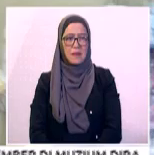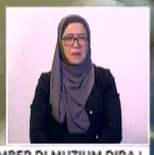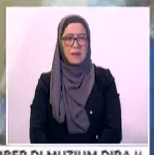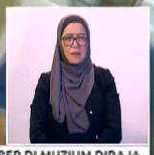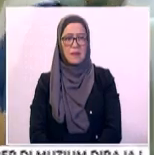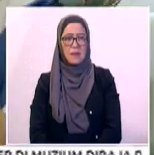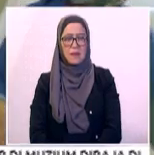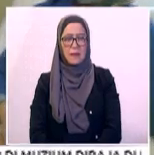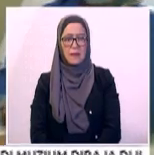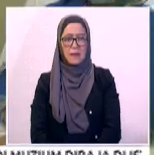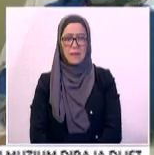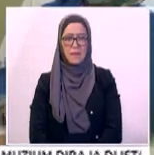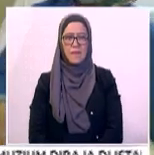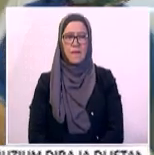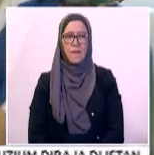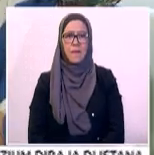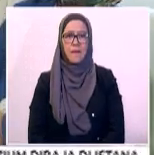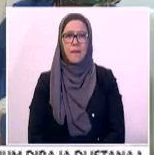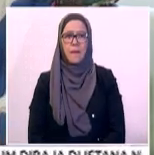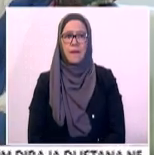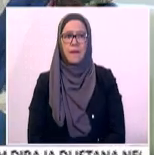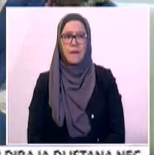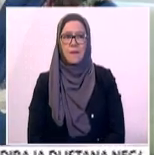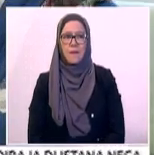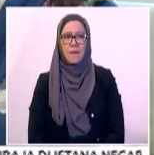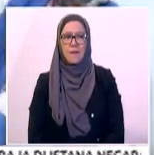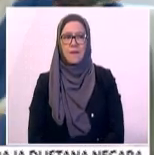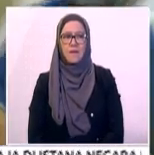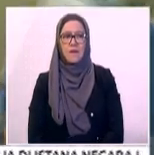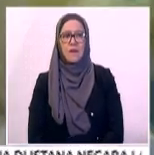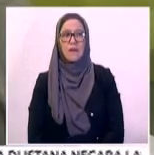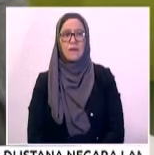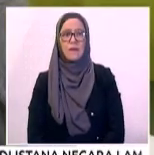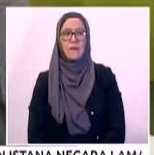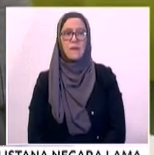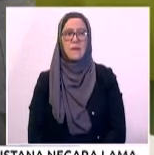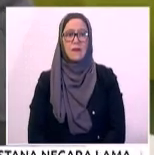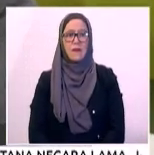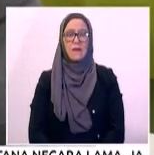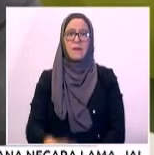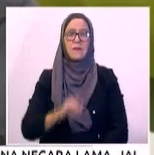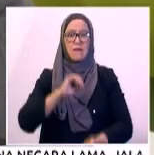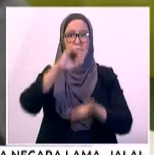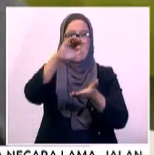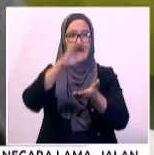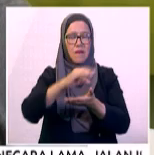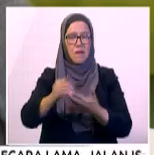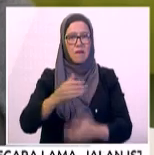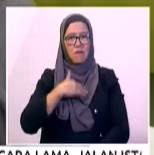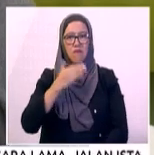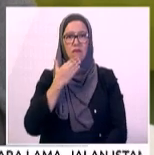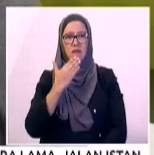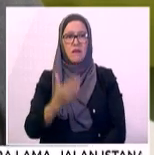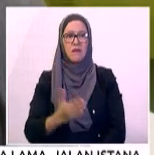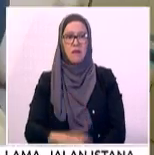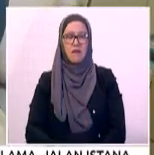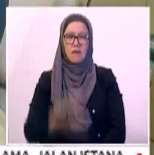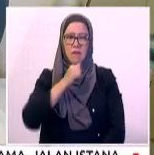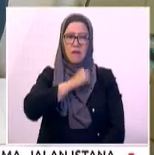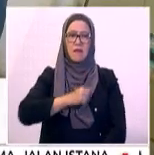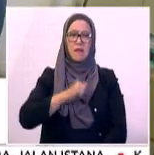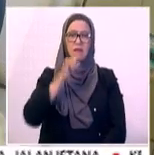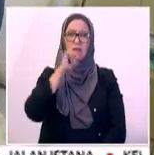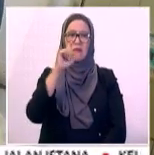kumiliki. Sumbang kemenangan dan penghargaan bukan hanya diukur